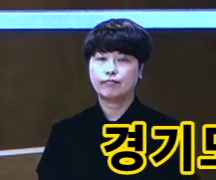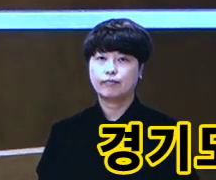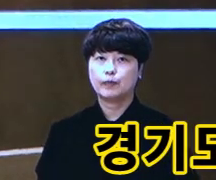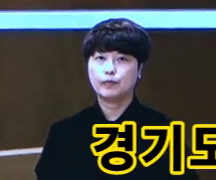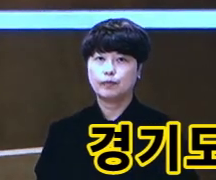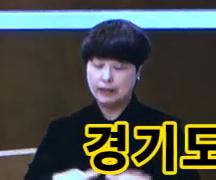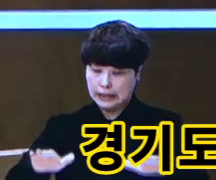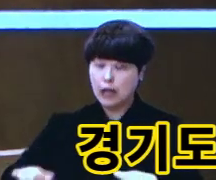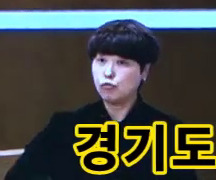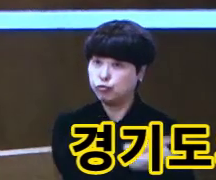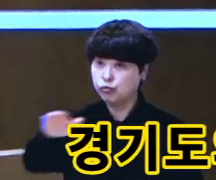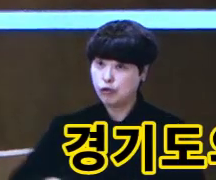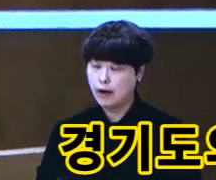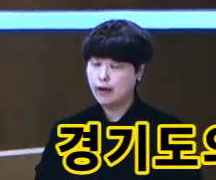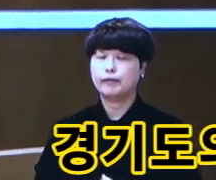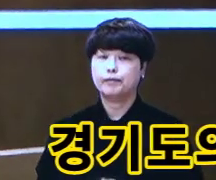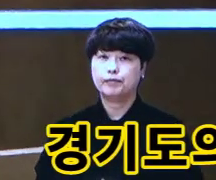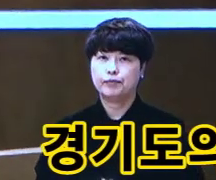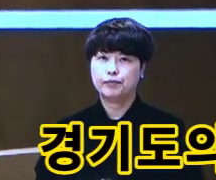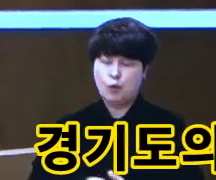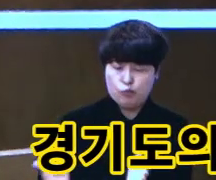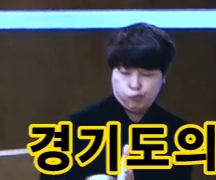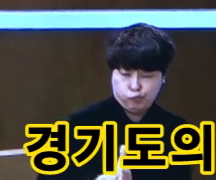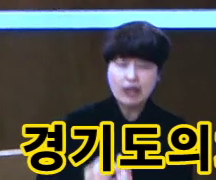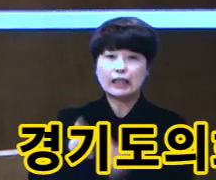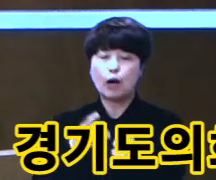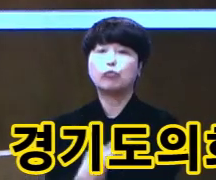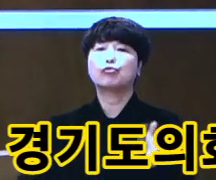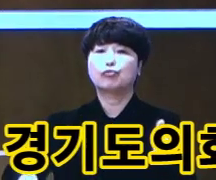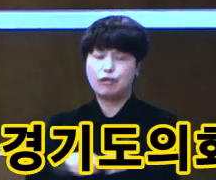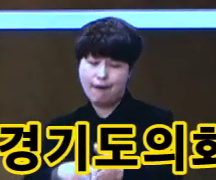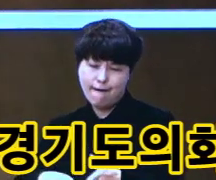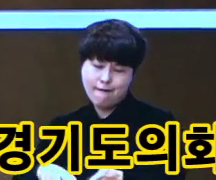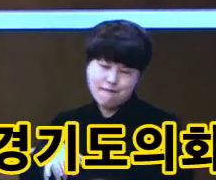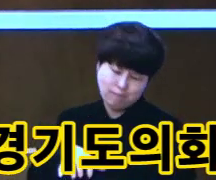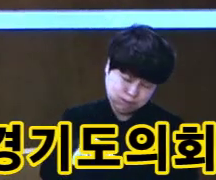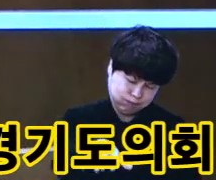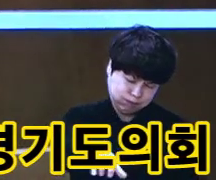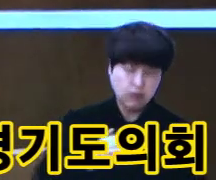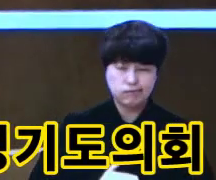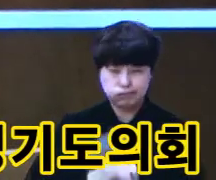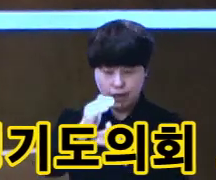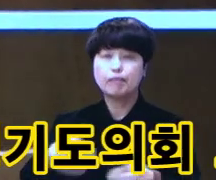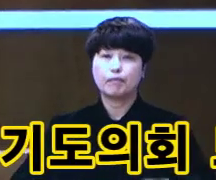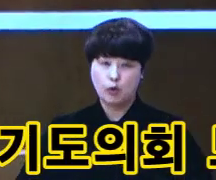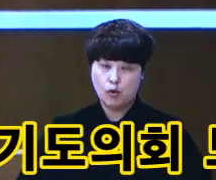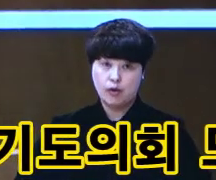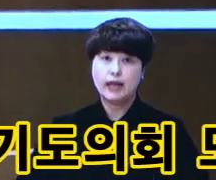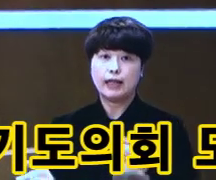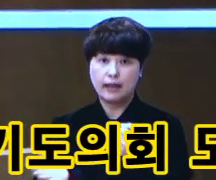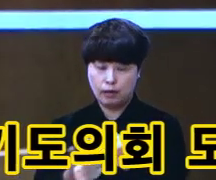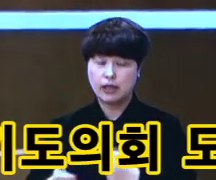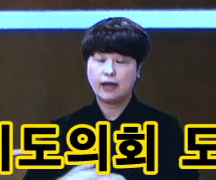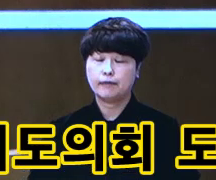이제 우리는 속도감 있는 사업 추진을 위해 전력 진출해야 할 때라고 생각합니다. 이에 본 의원은